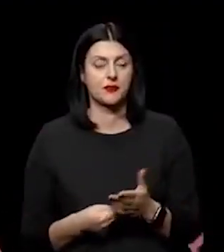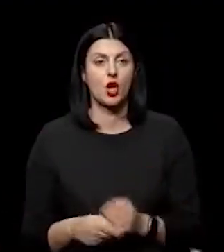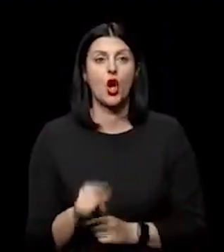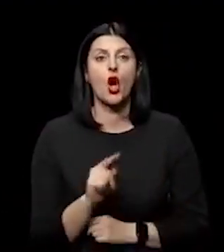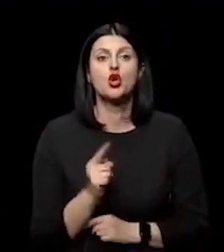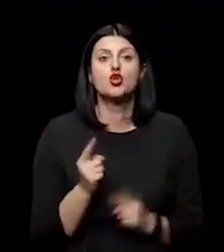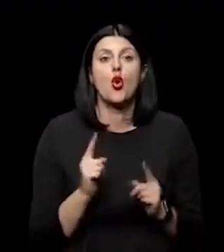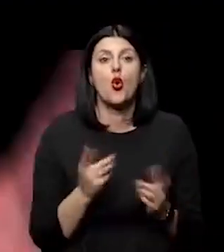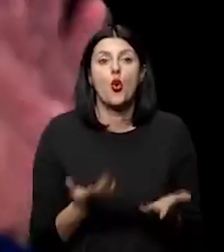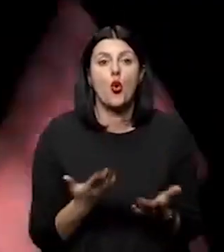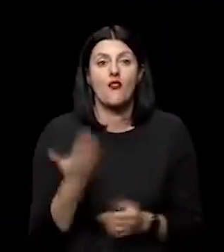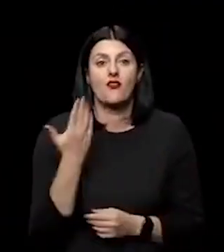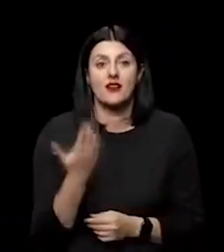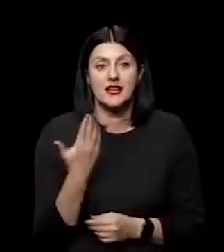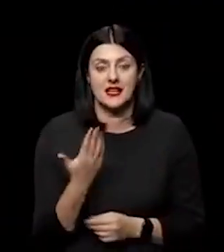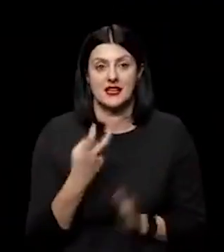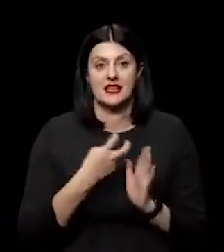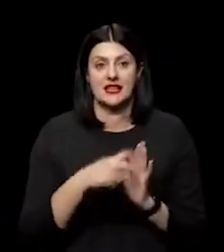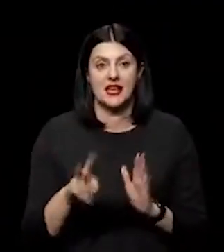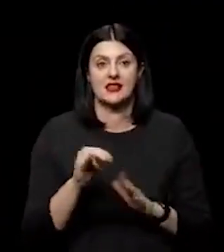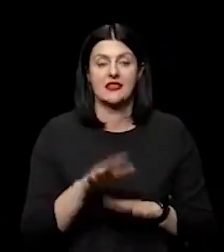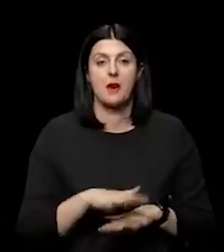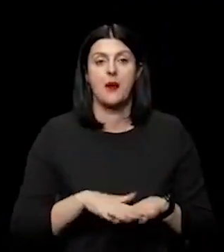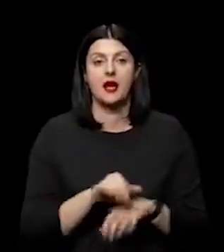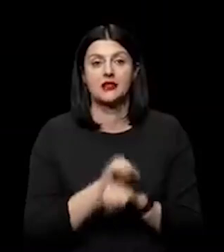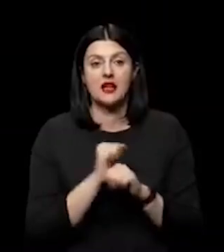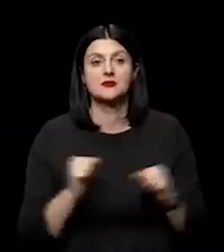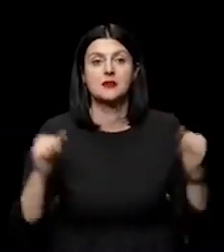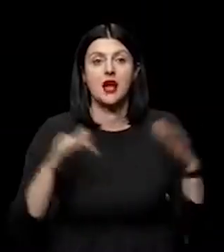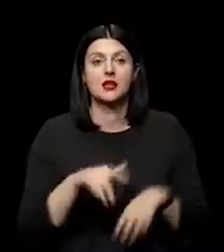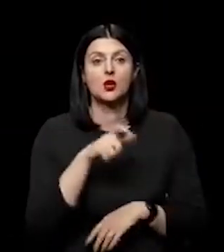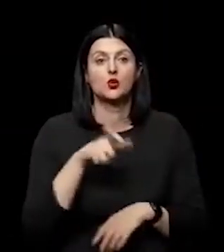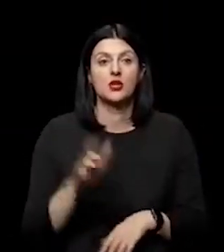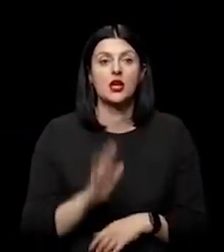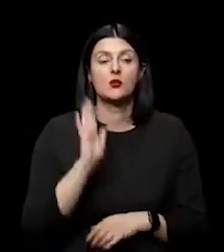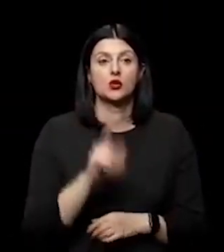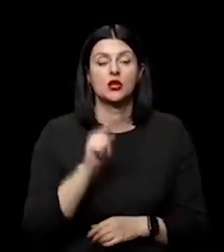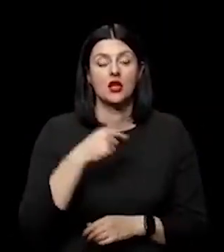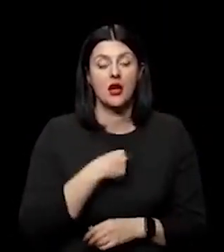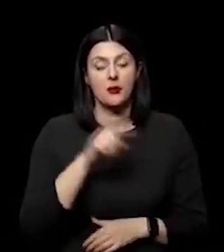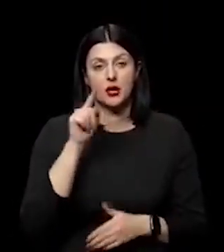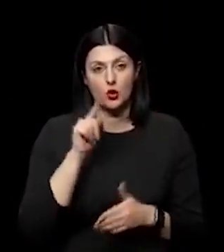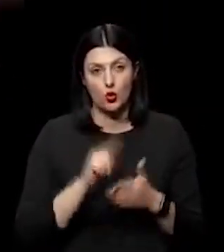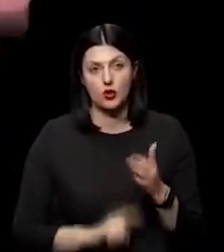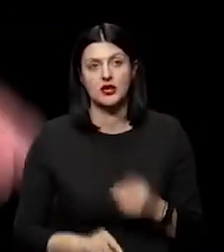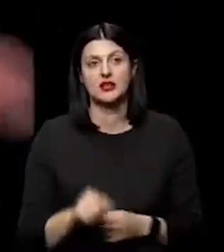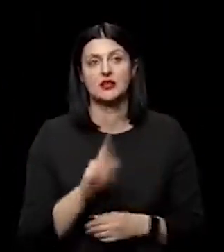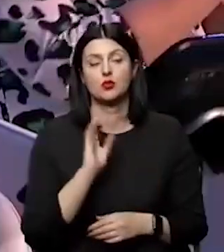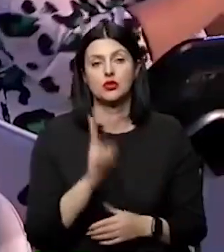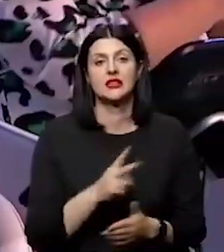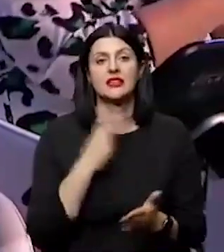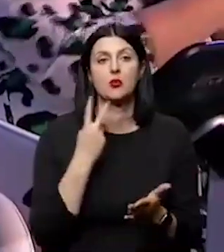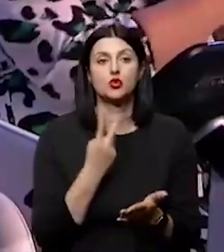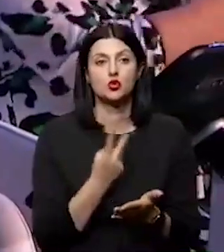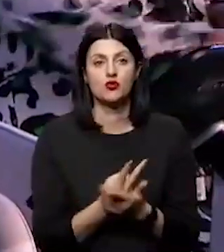Чого ви йдете на Майдан, збираєте людей і будете там, я переконаний, демонструвати